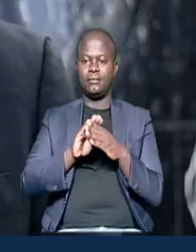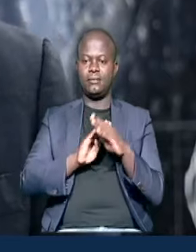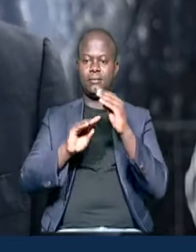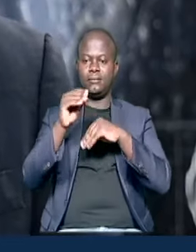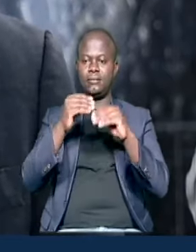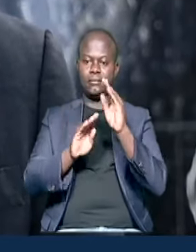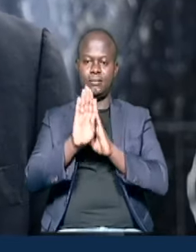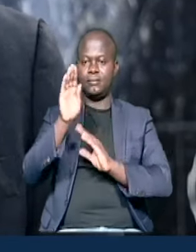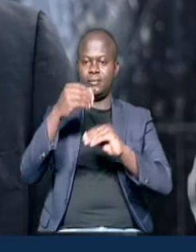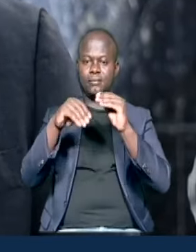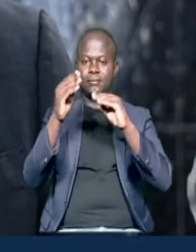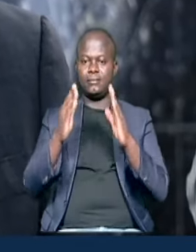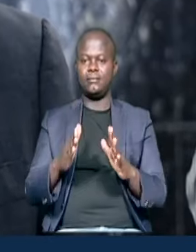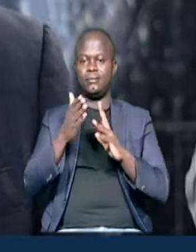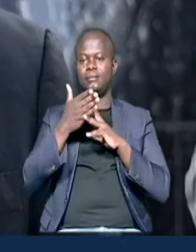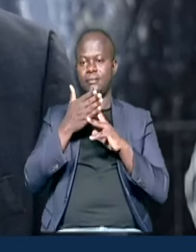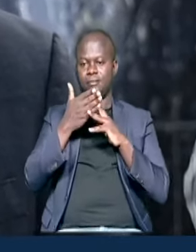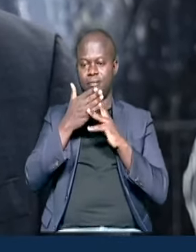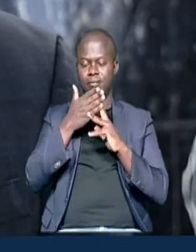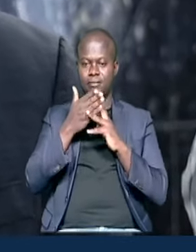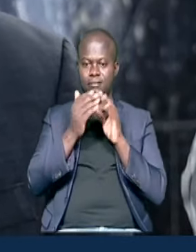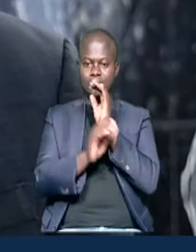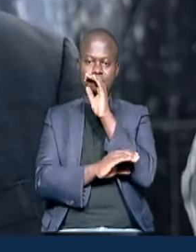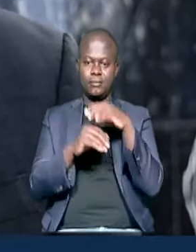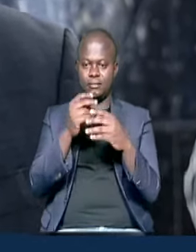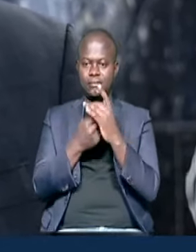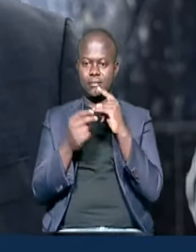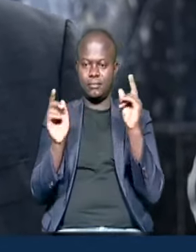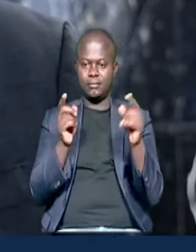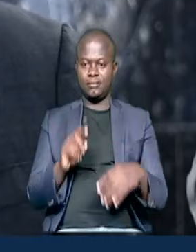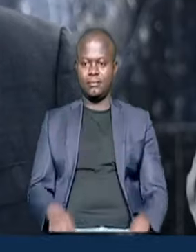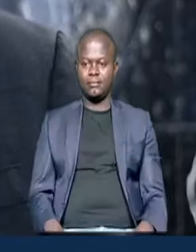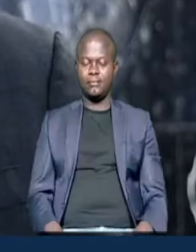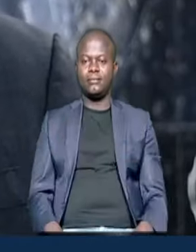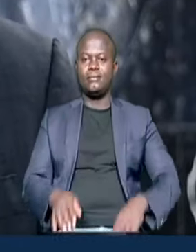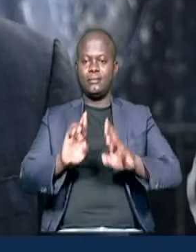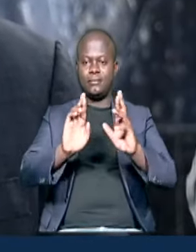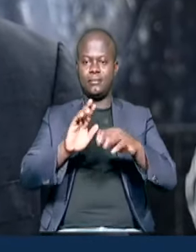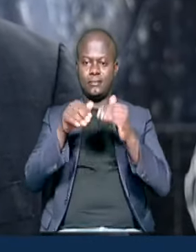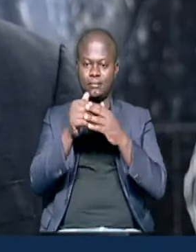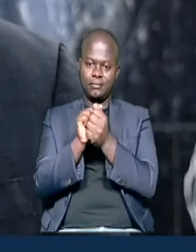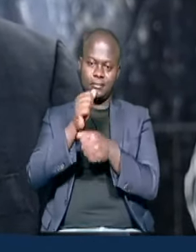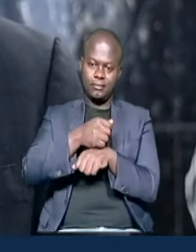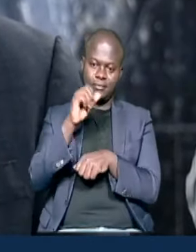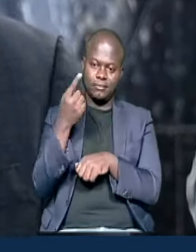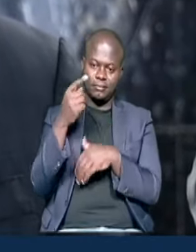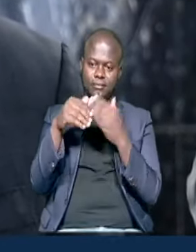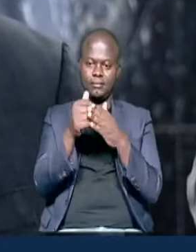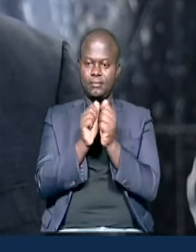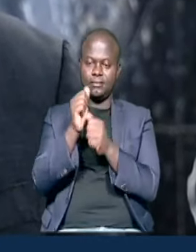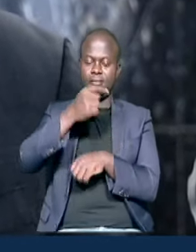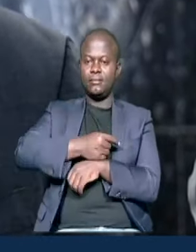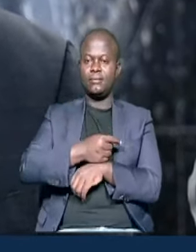guteza imbere ubucuruzi hagati y'ibihugu byombi twiteguye rero ni umunsi wa mbere umunsi wa kabiri ni